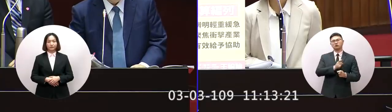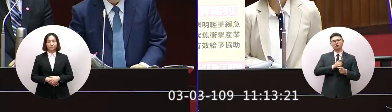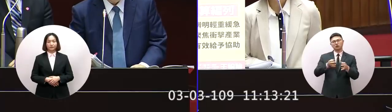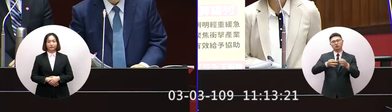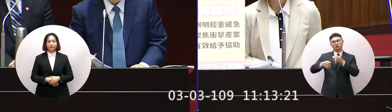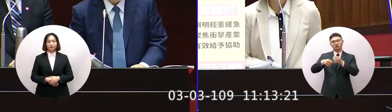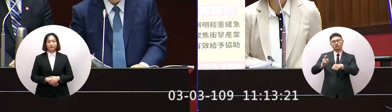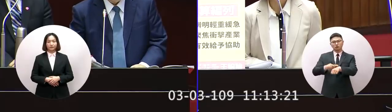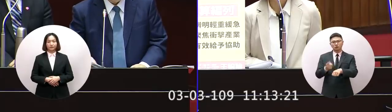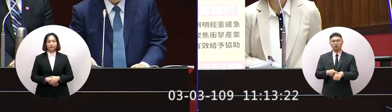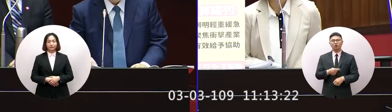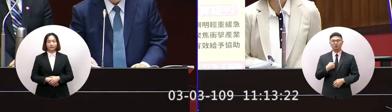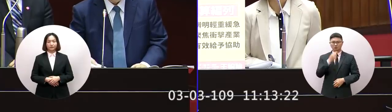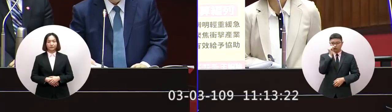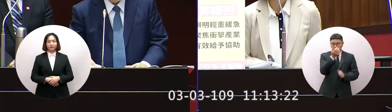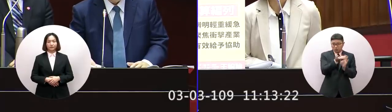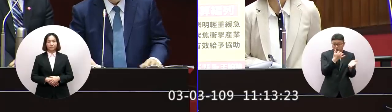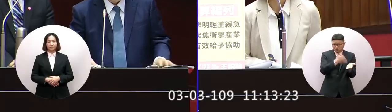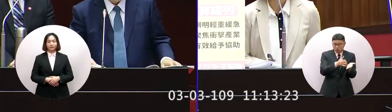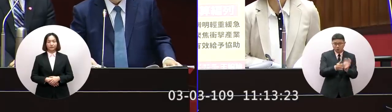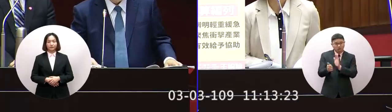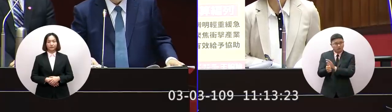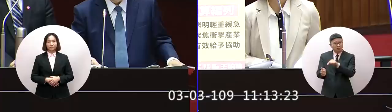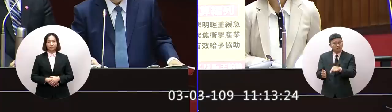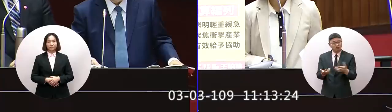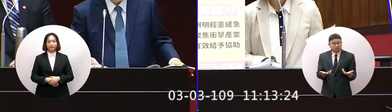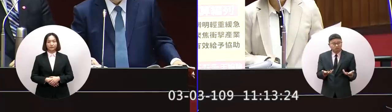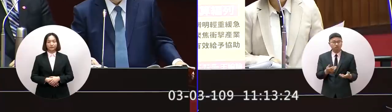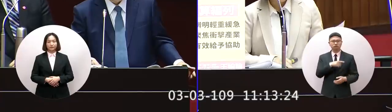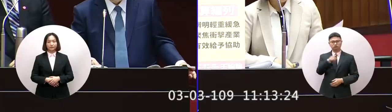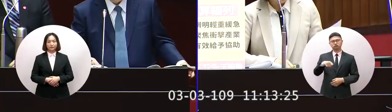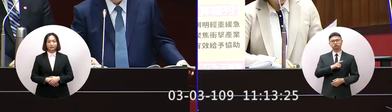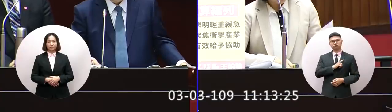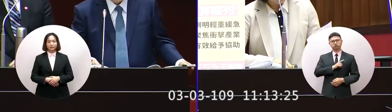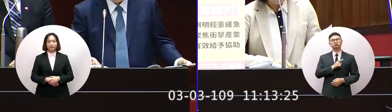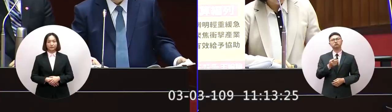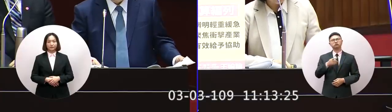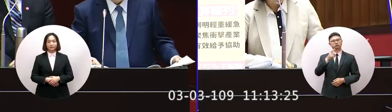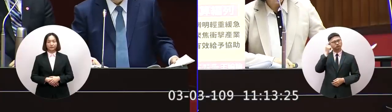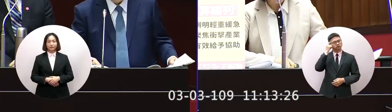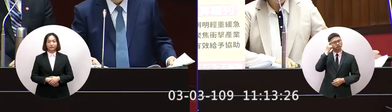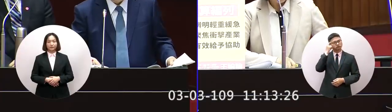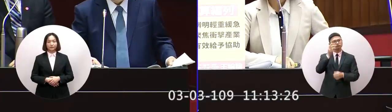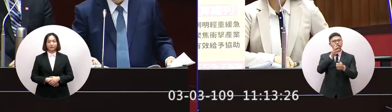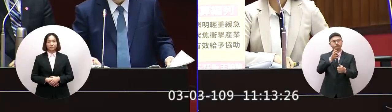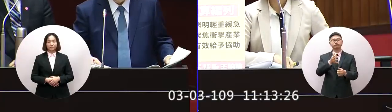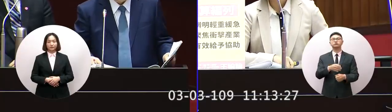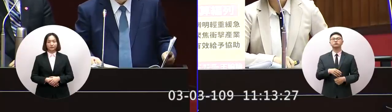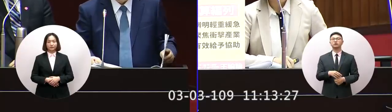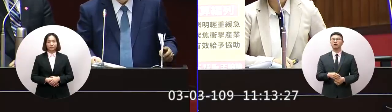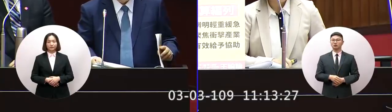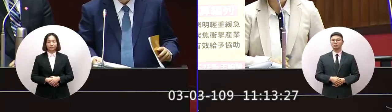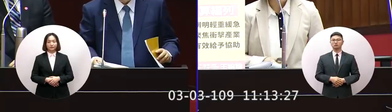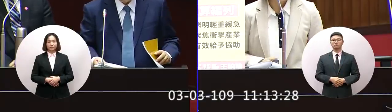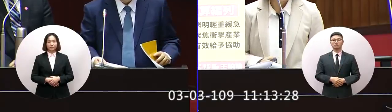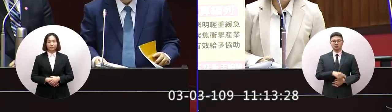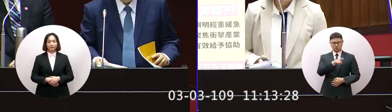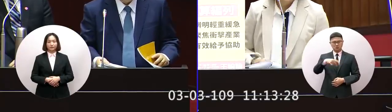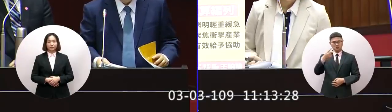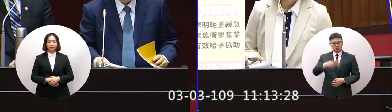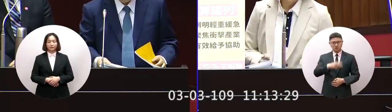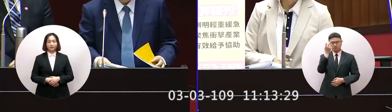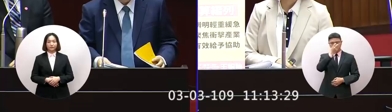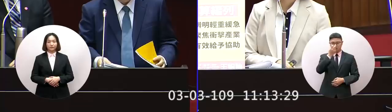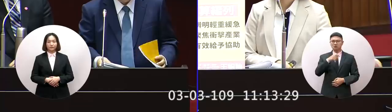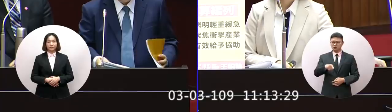政府应该要利用特别预算来协助特别加强这个部分嘛。那以上这几点我们想请教一下说是不是能够再确认一下我们